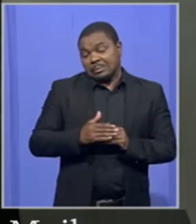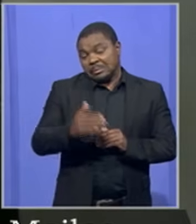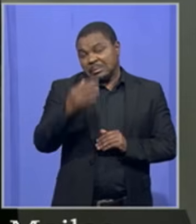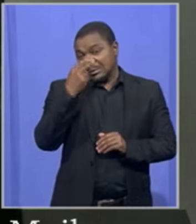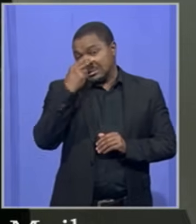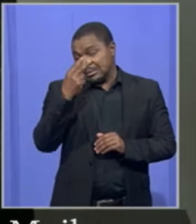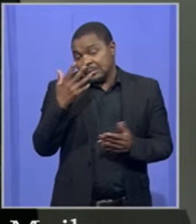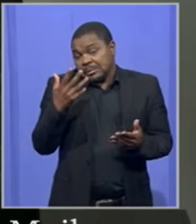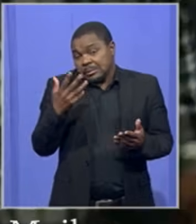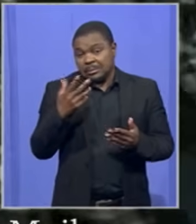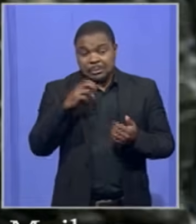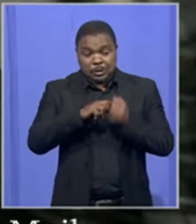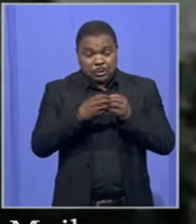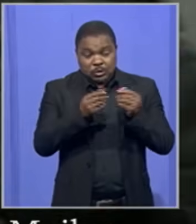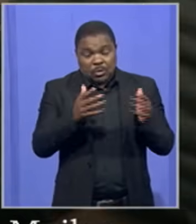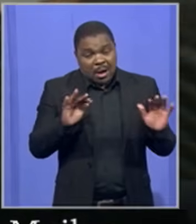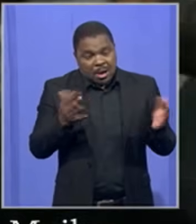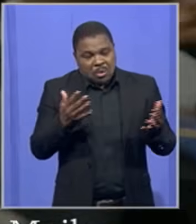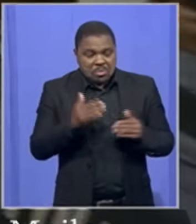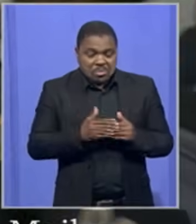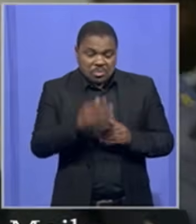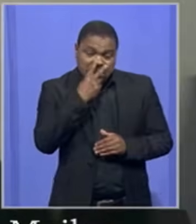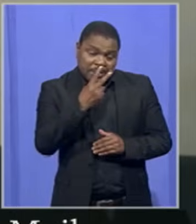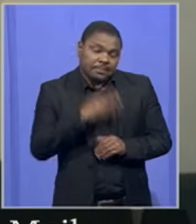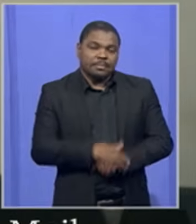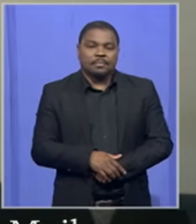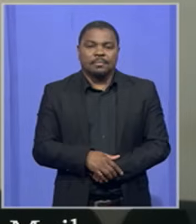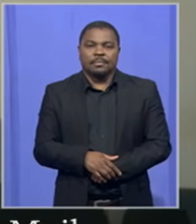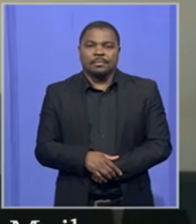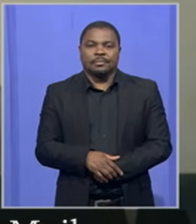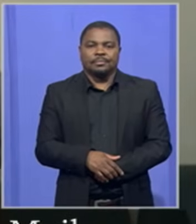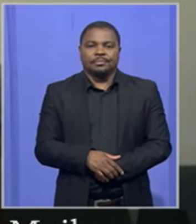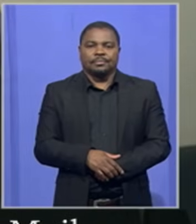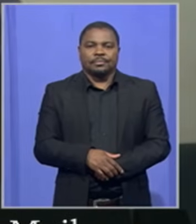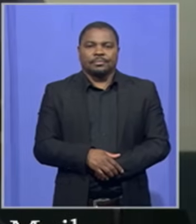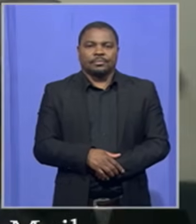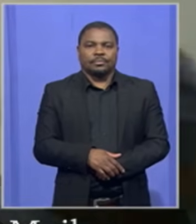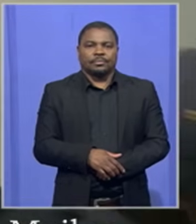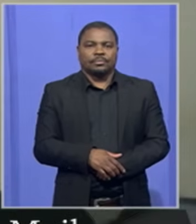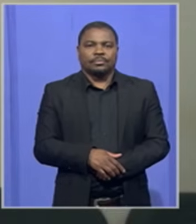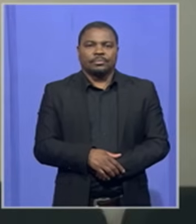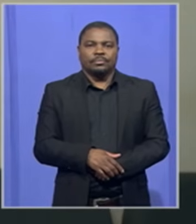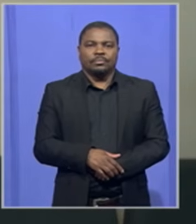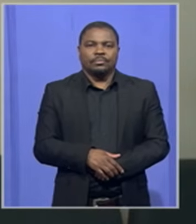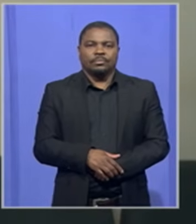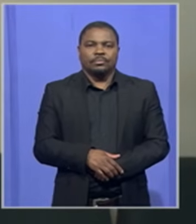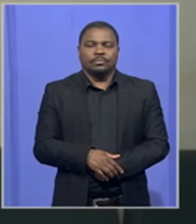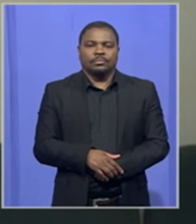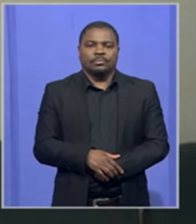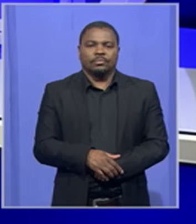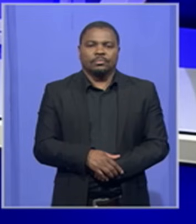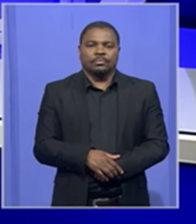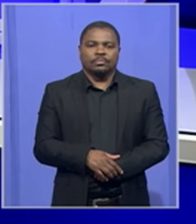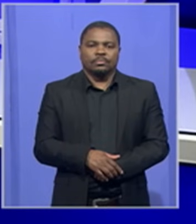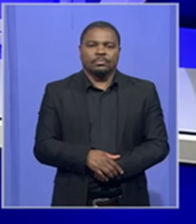se sa jeseng diwelang a se tla lolama. Zebulon Maine, SABC News, Zeerust.